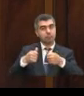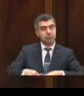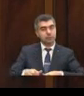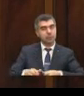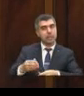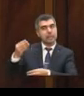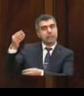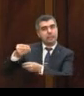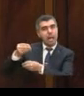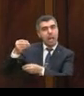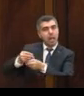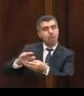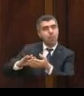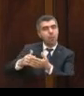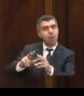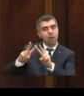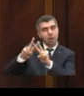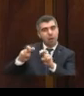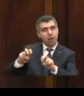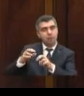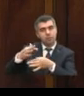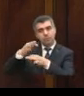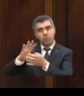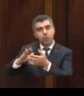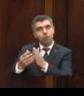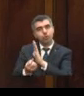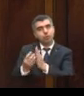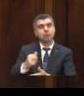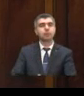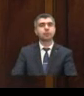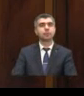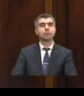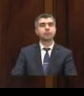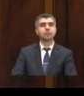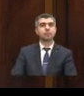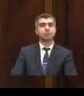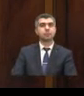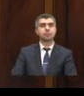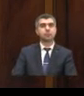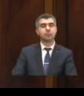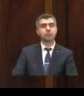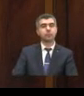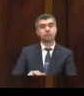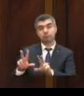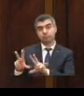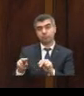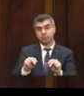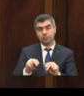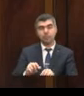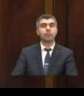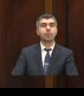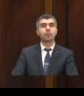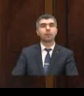وكذا تعزيز البحث العلمي الميداني والابتكاري. وبموازاة مع هذا الوصل